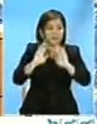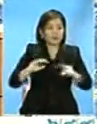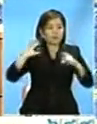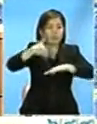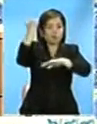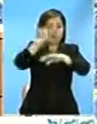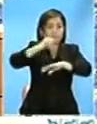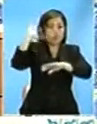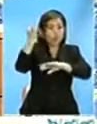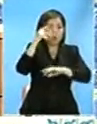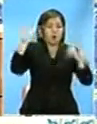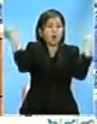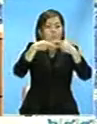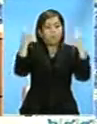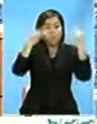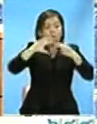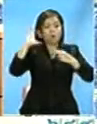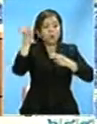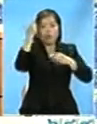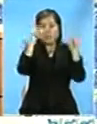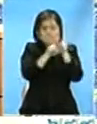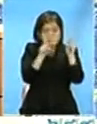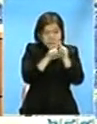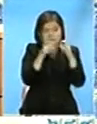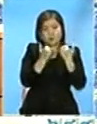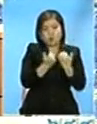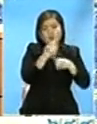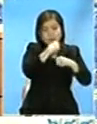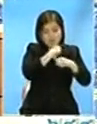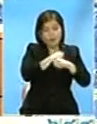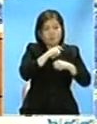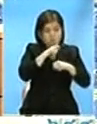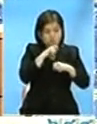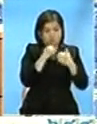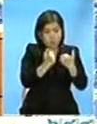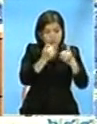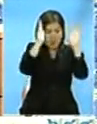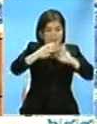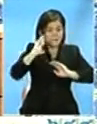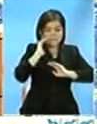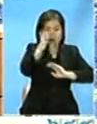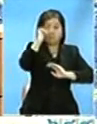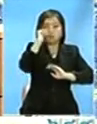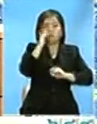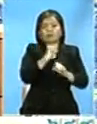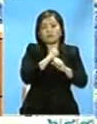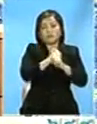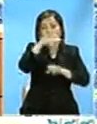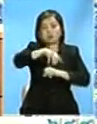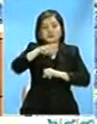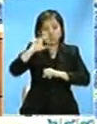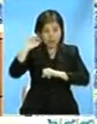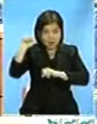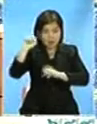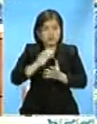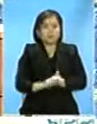นี้เข้าสู่สงครามเหมือนกับพวกท่านที่อยู่ในสภาแห่งนี้ซึ่งกำลังเป็นเผด็จการรัฐสภา